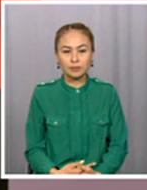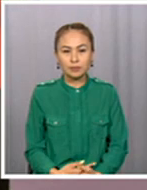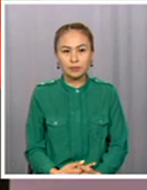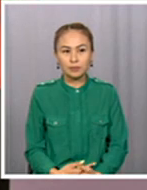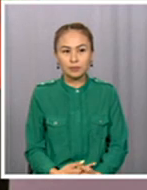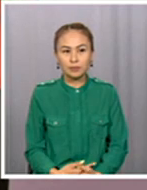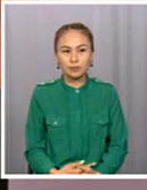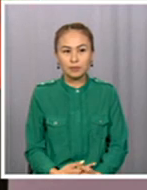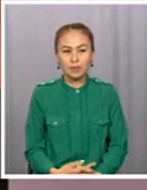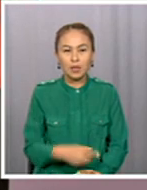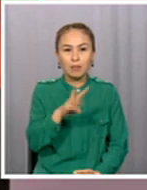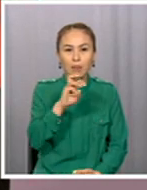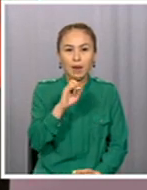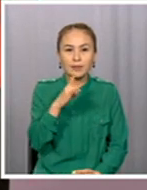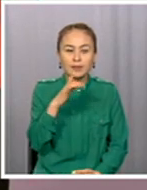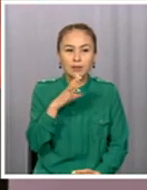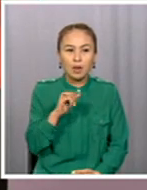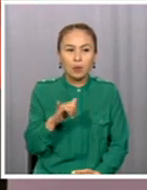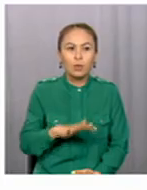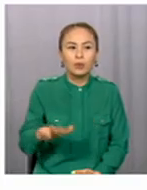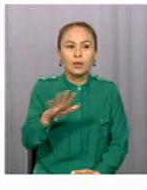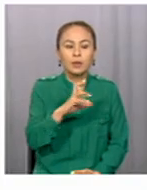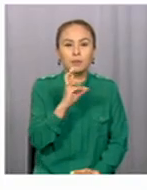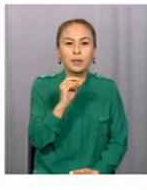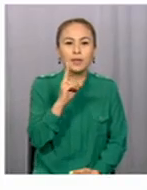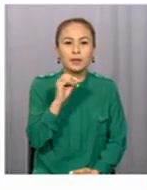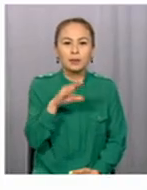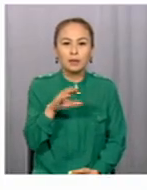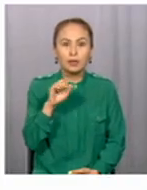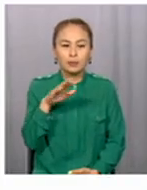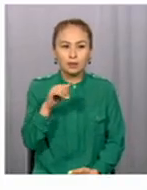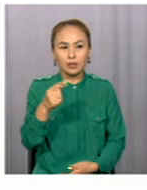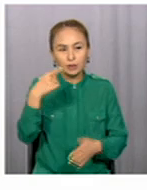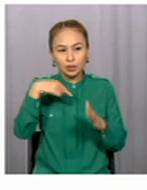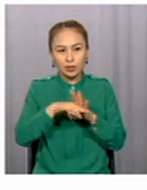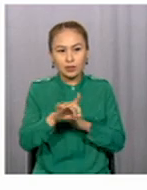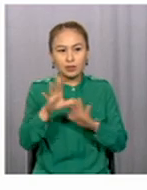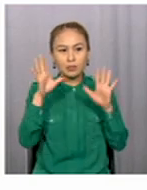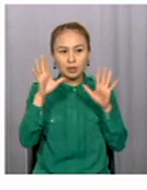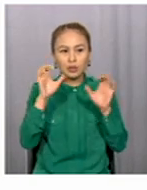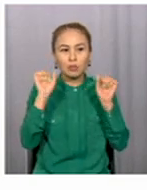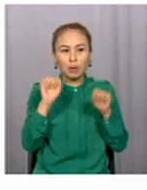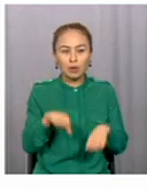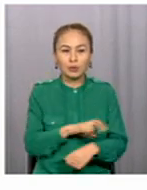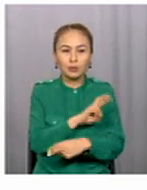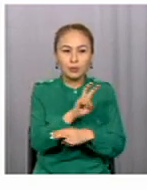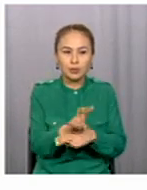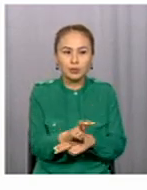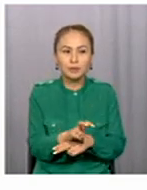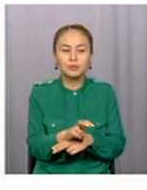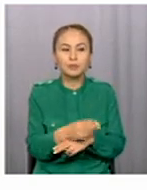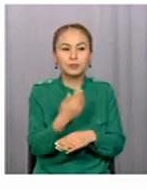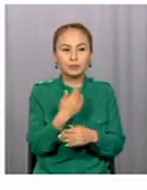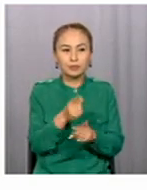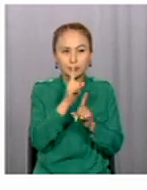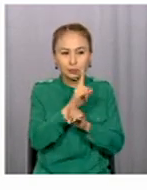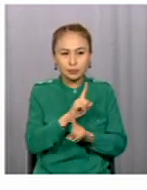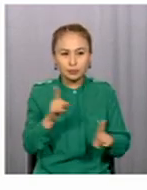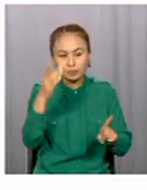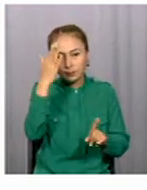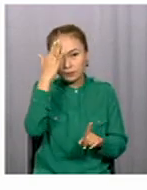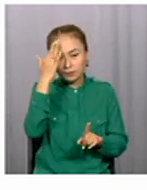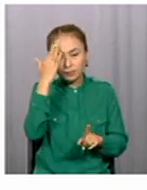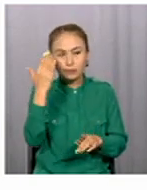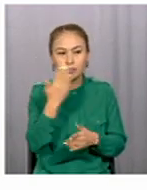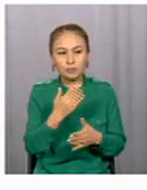жалғастырайық. Маңғыстау түбегіндегі Бекет ата жерасты мешітіне баруға болады. Бекет ата ерекше дарын иесі.